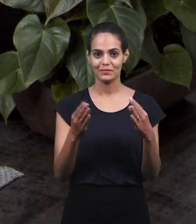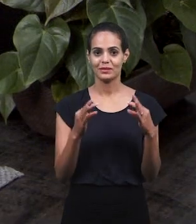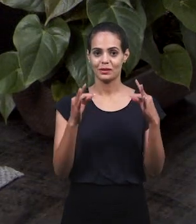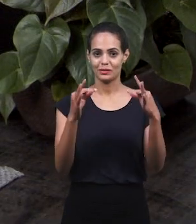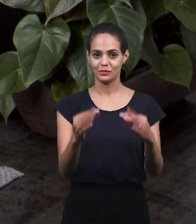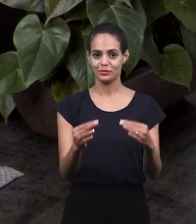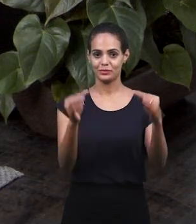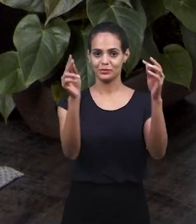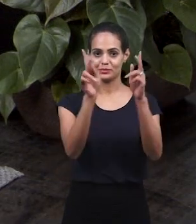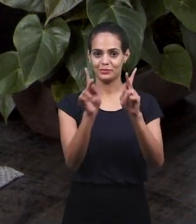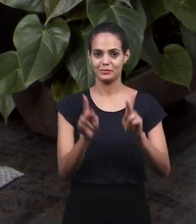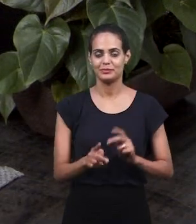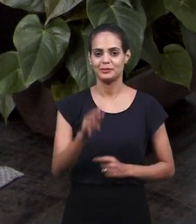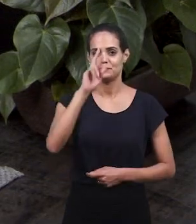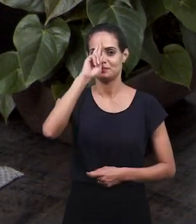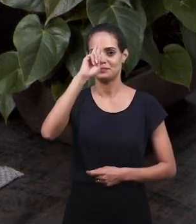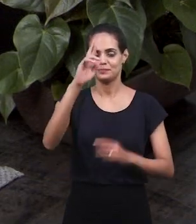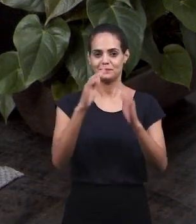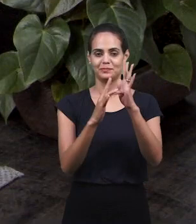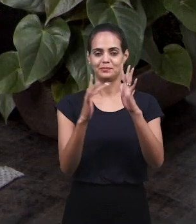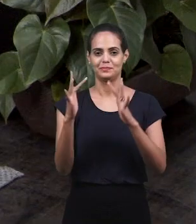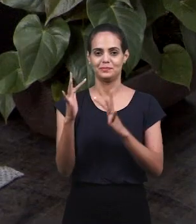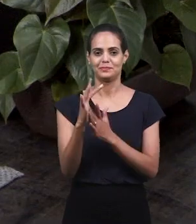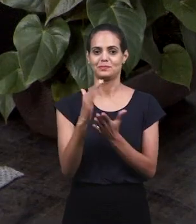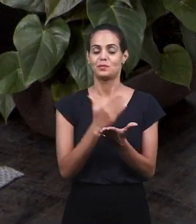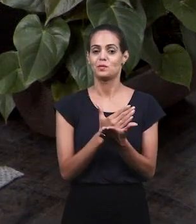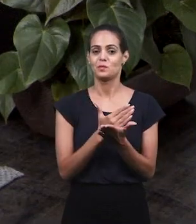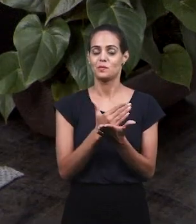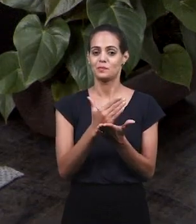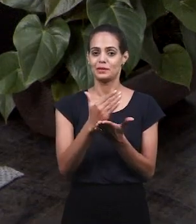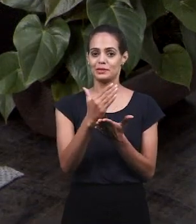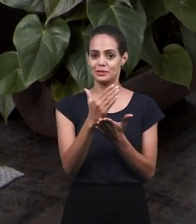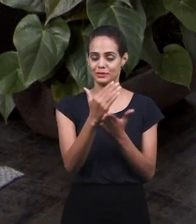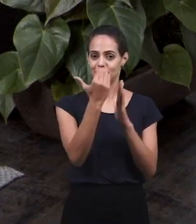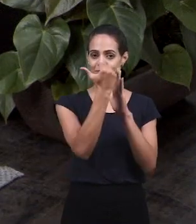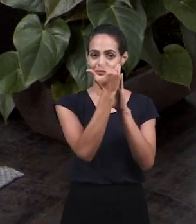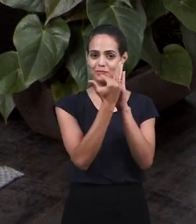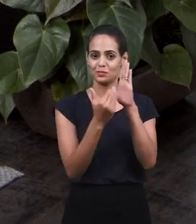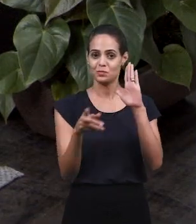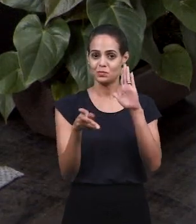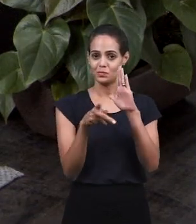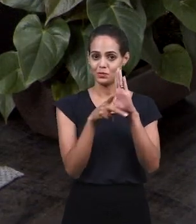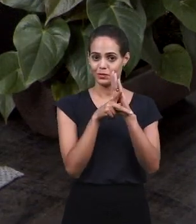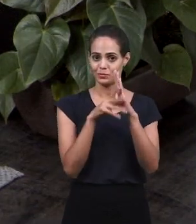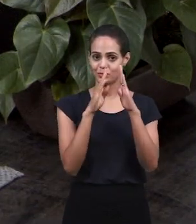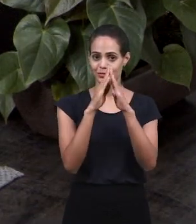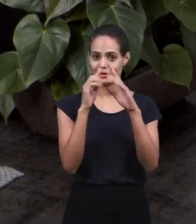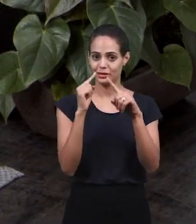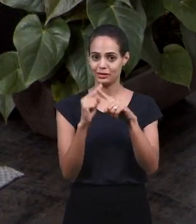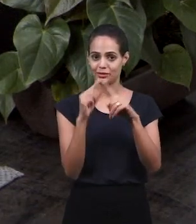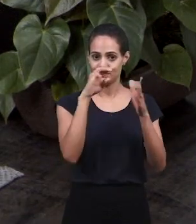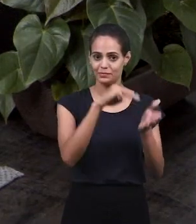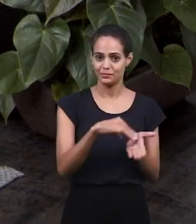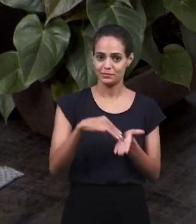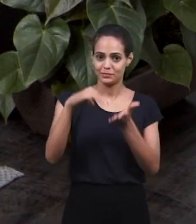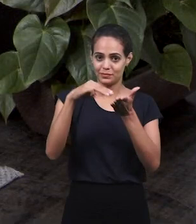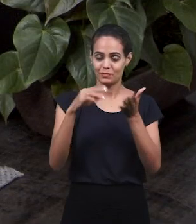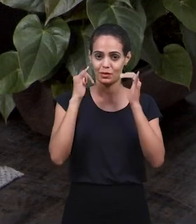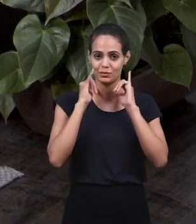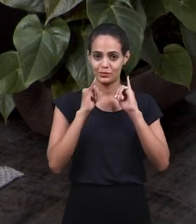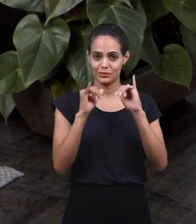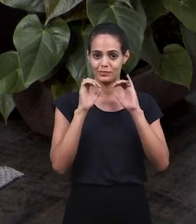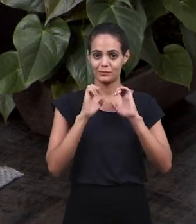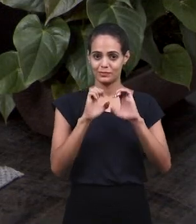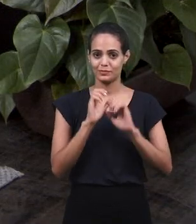Je vous salue dans la paix du Seigneur Jésus. Nous commençons une édition du programme de l'Église